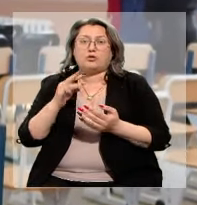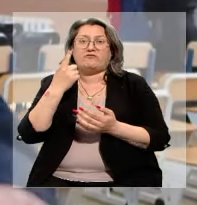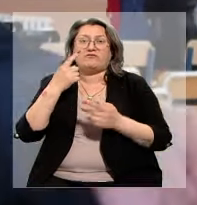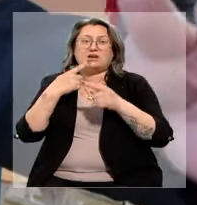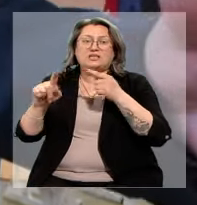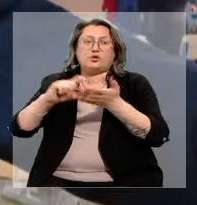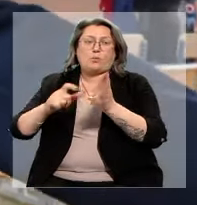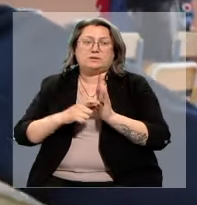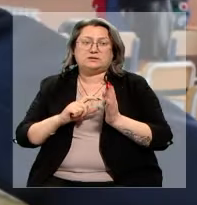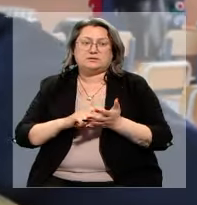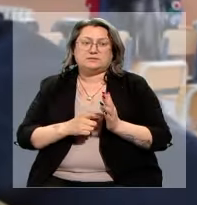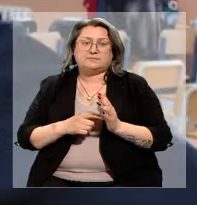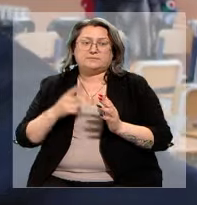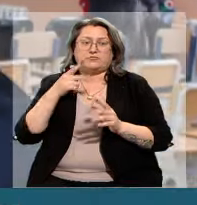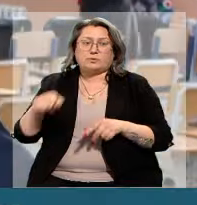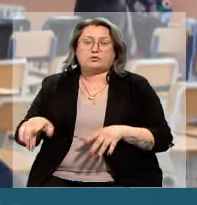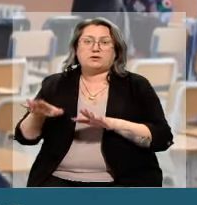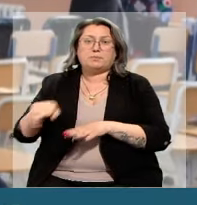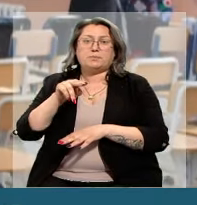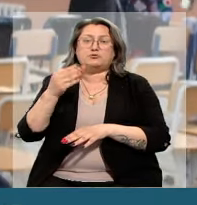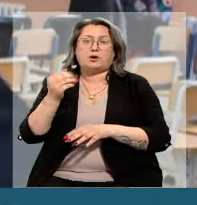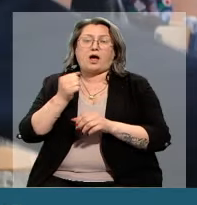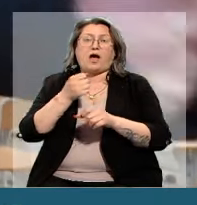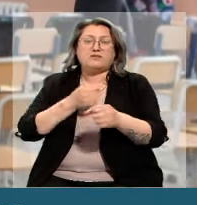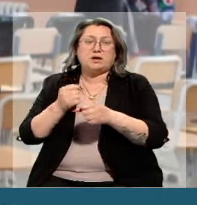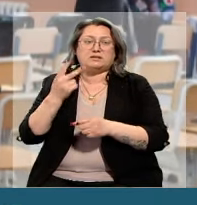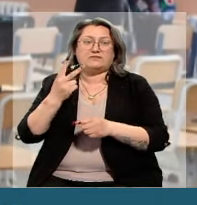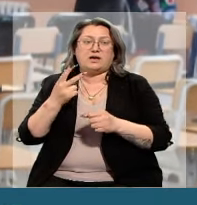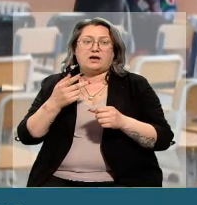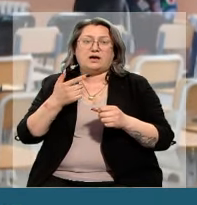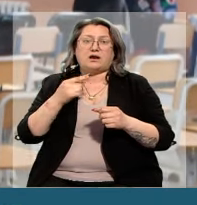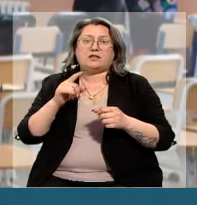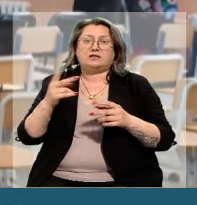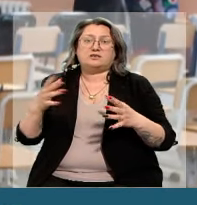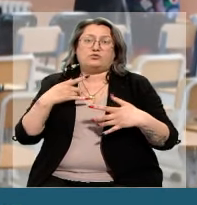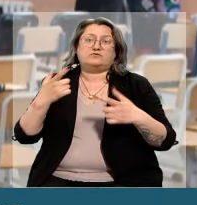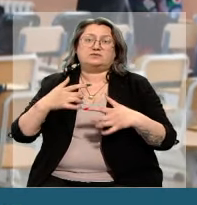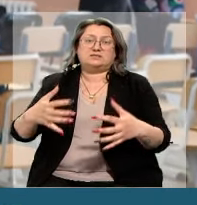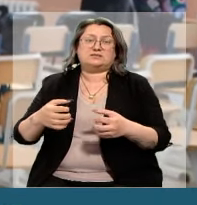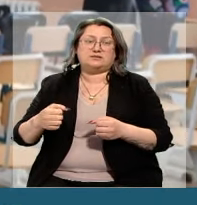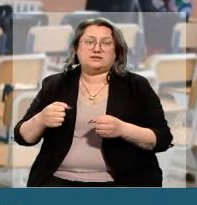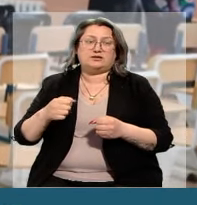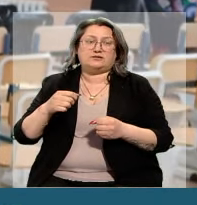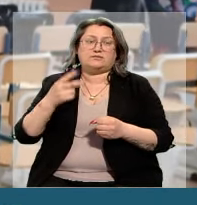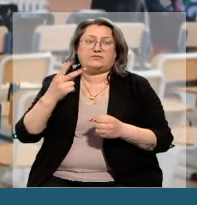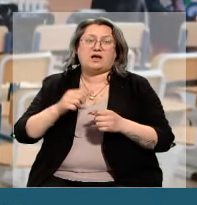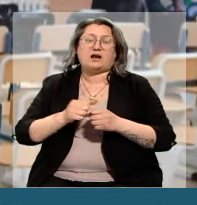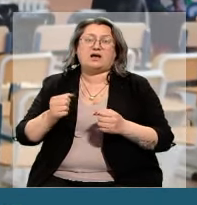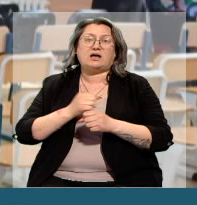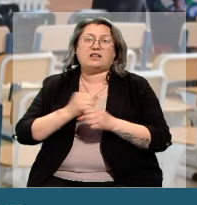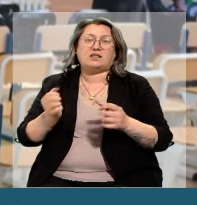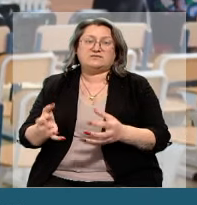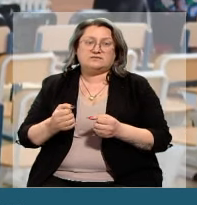с партизанов, лежит автомат ППШ и две гранаты. И в него цепленные. И он две гранаты